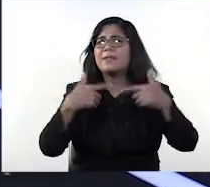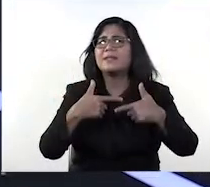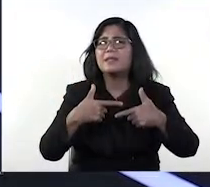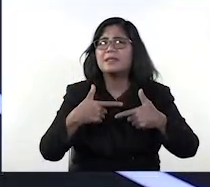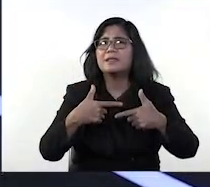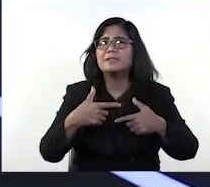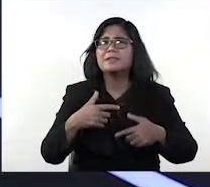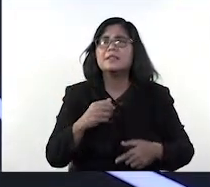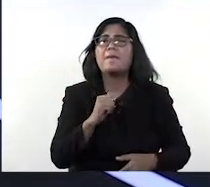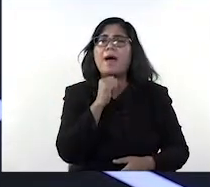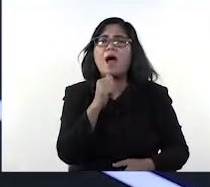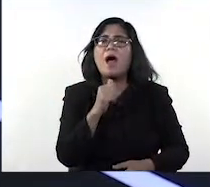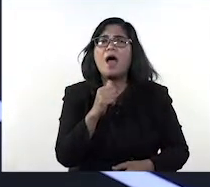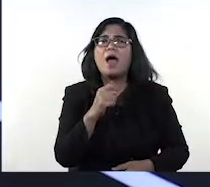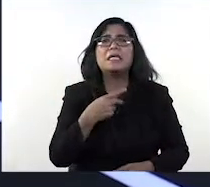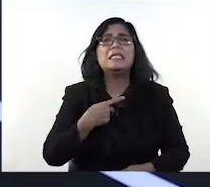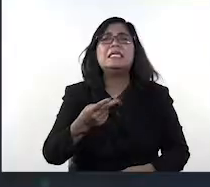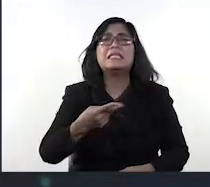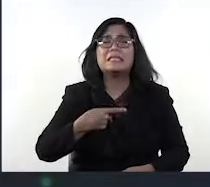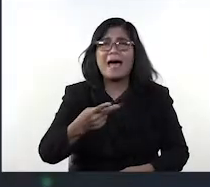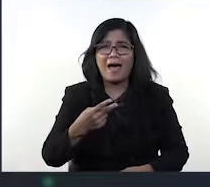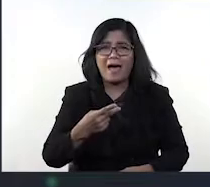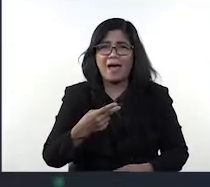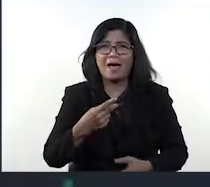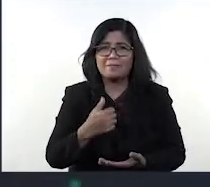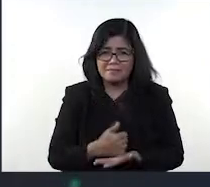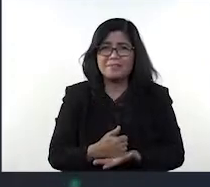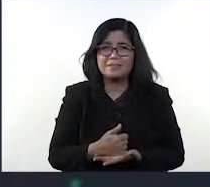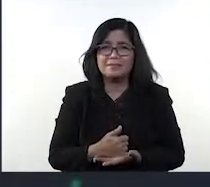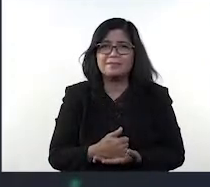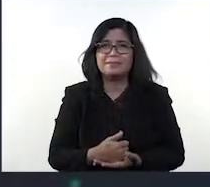uh yang harus bertanding kita